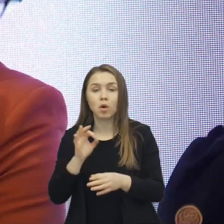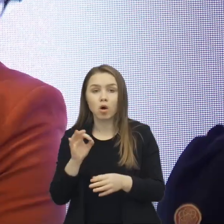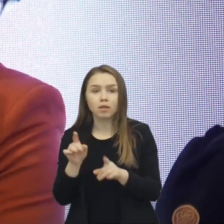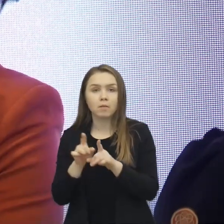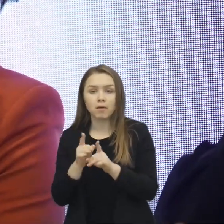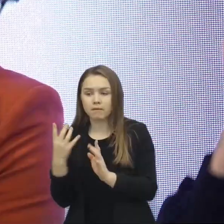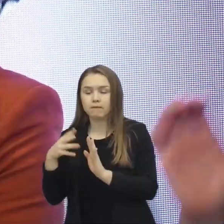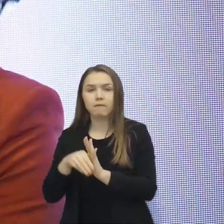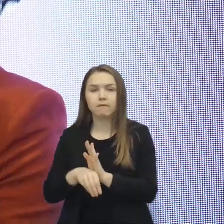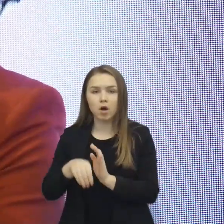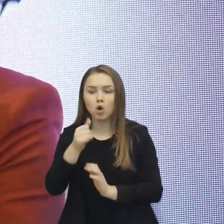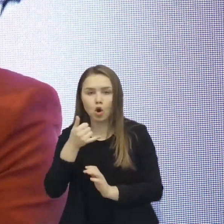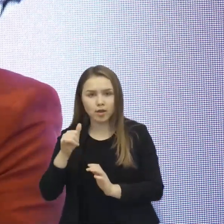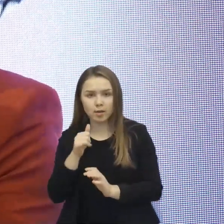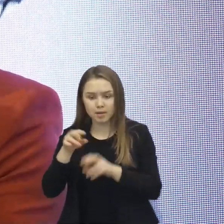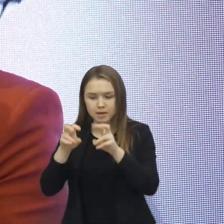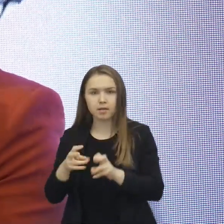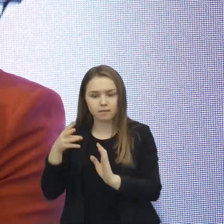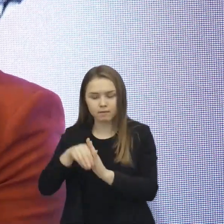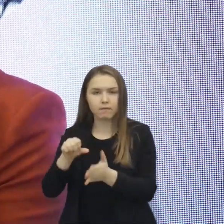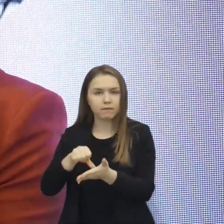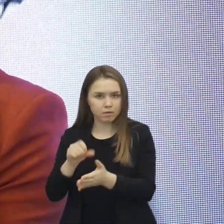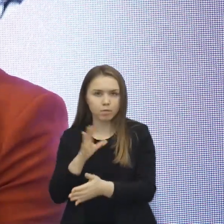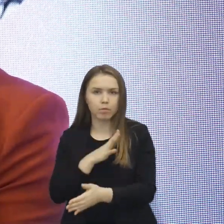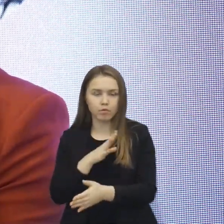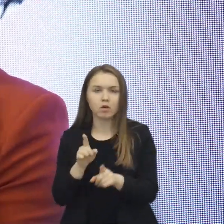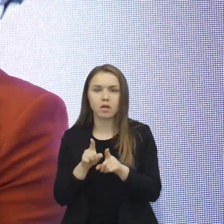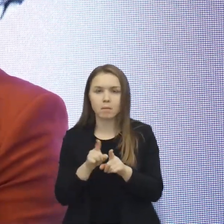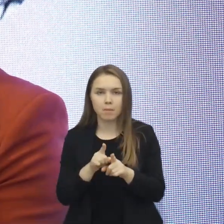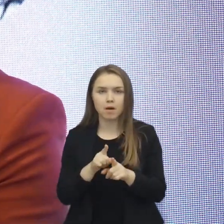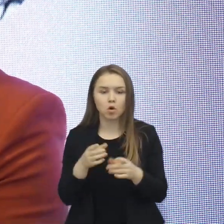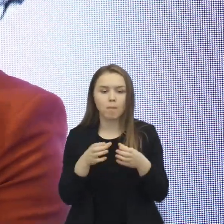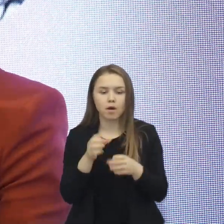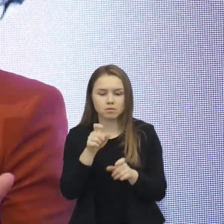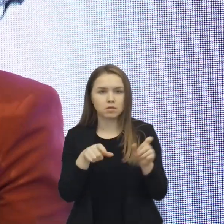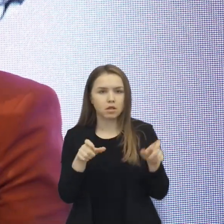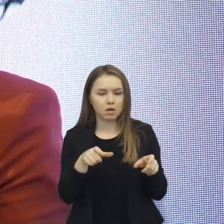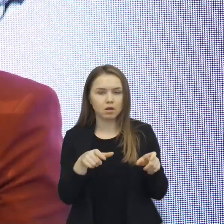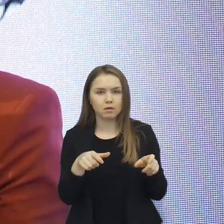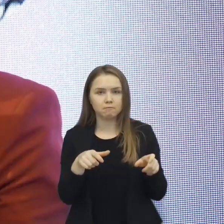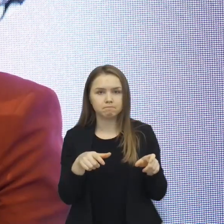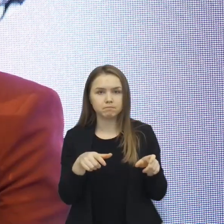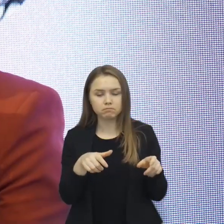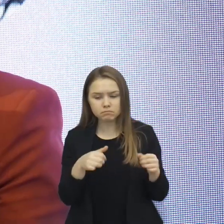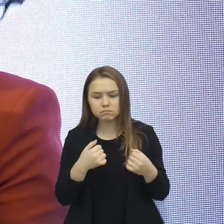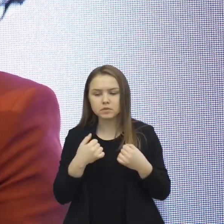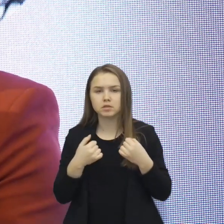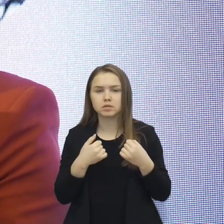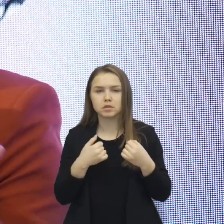tyrime, ir mūsų komandos nariams, kurie tikrai stengiasi apimti kuo